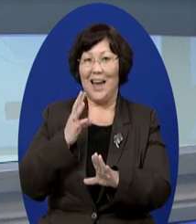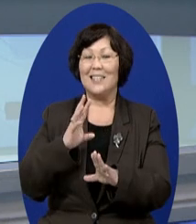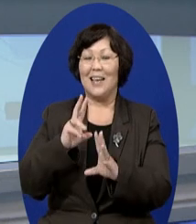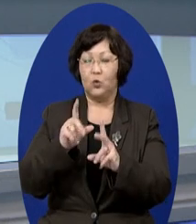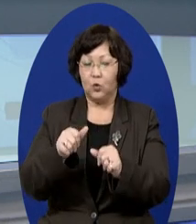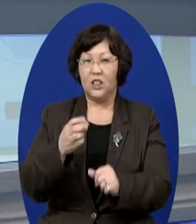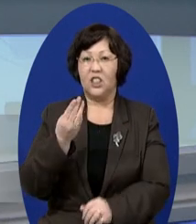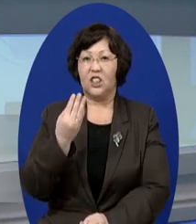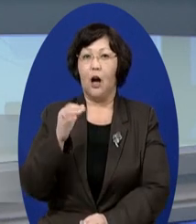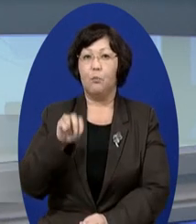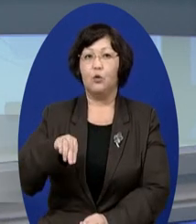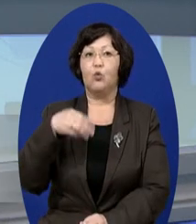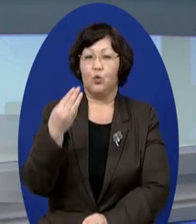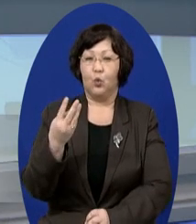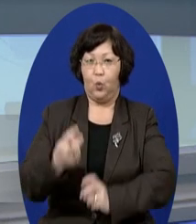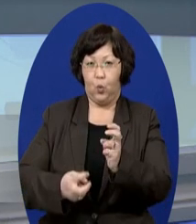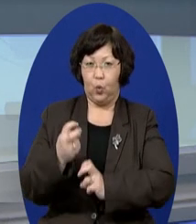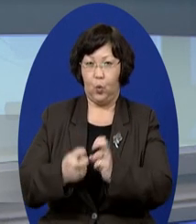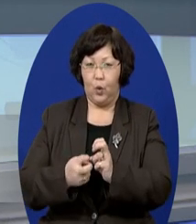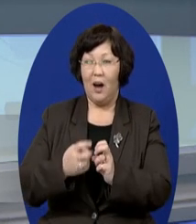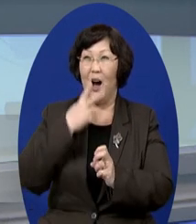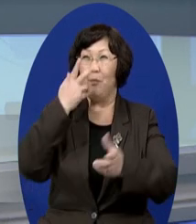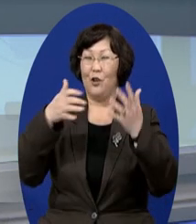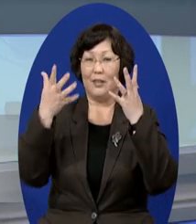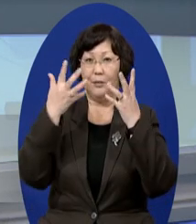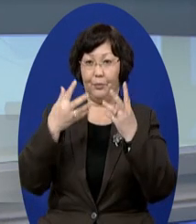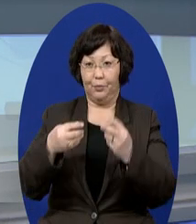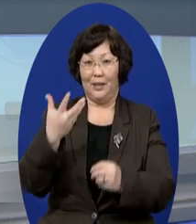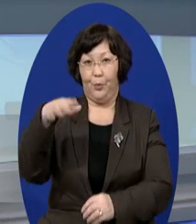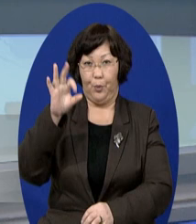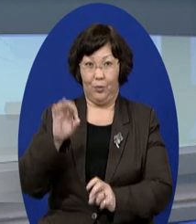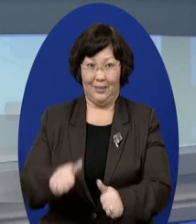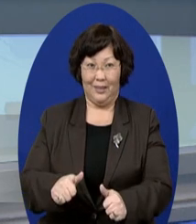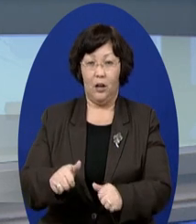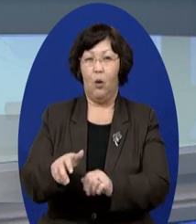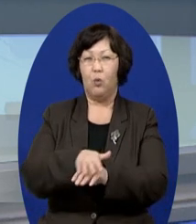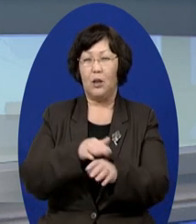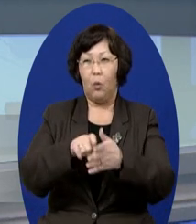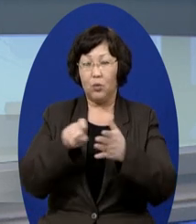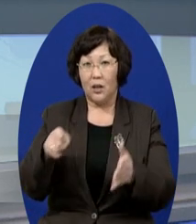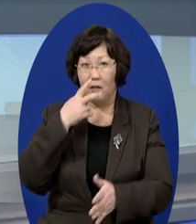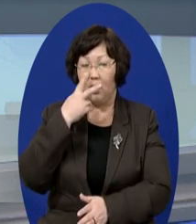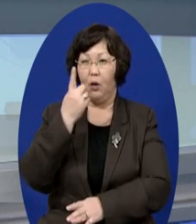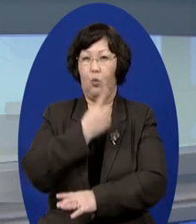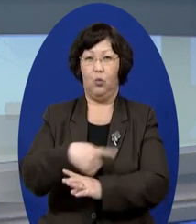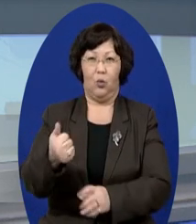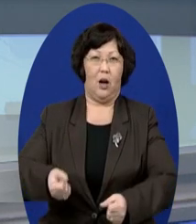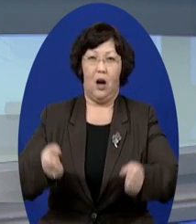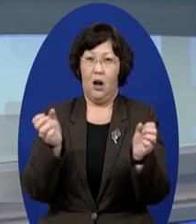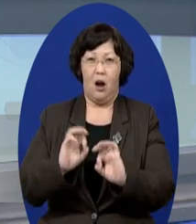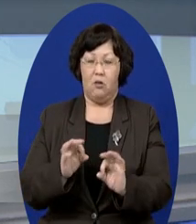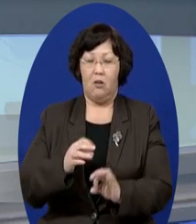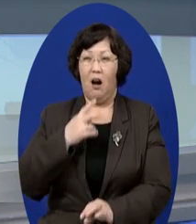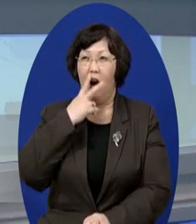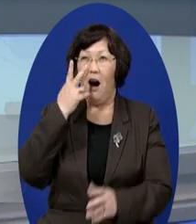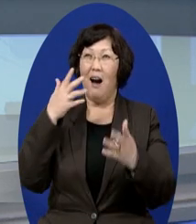бохирдлыг 50% бууруулсан. Харин урт хугацаанд сайжруулсан төлж агаарын бохирдлыг бууруулах үр дүнтэй шалгарсан арга биш гэдгийг агаарын чанарын судалгаа